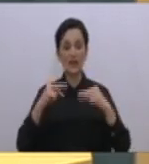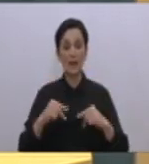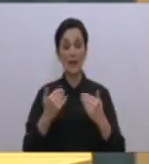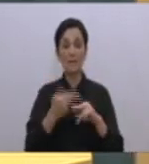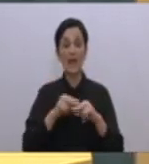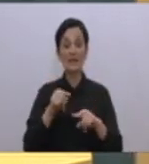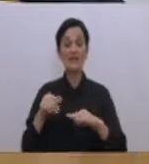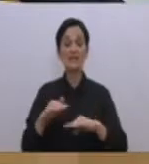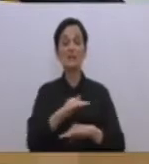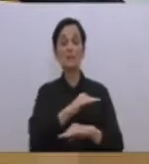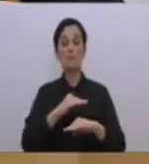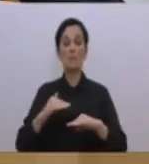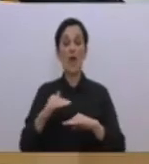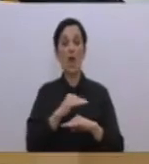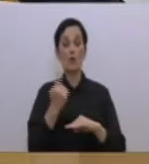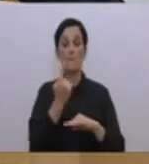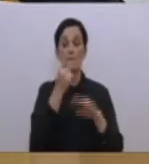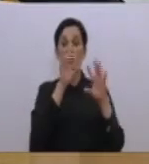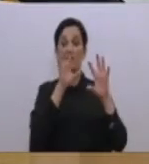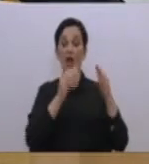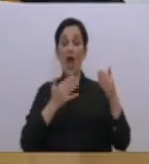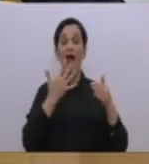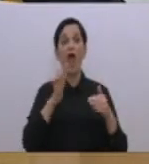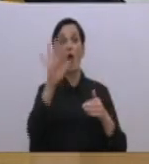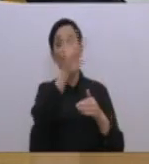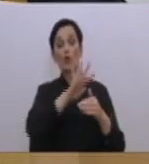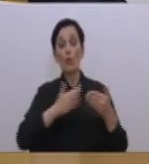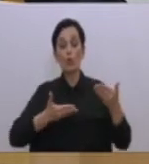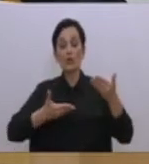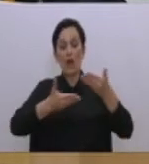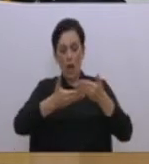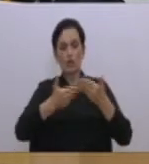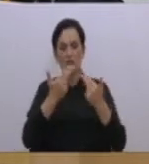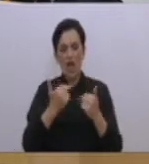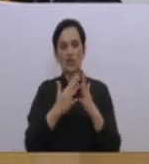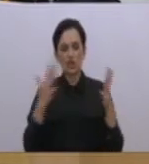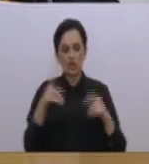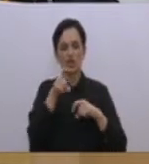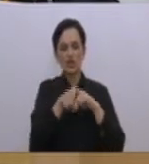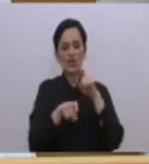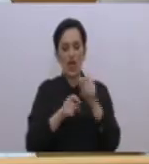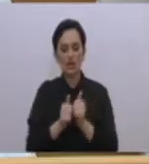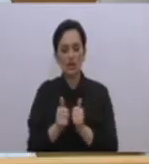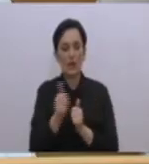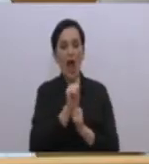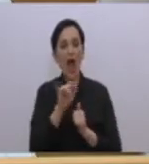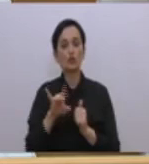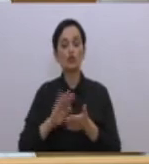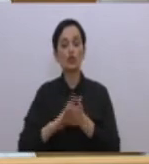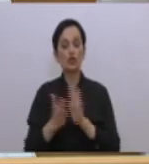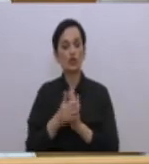სფერო ევროპულ კანონმდებლობას დაუახლოვა და ამით კიდევ ერთი დიდი ნაბიჯი წინწაქცია ასოცირების